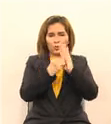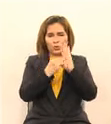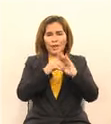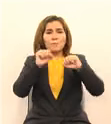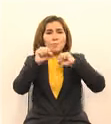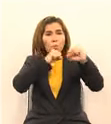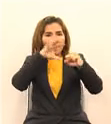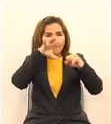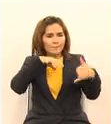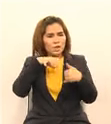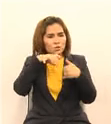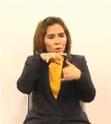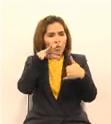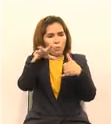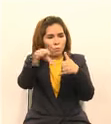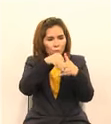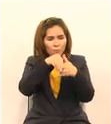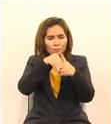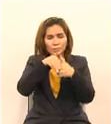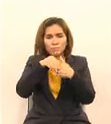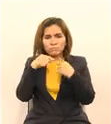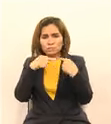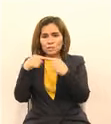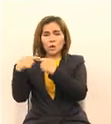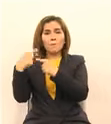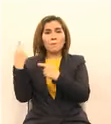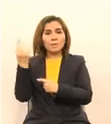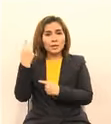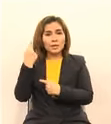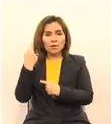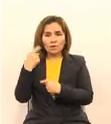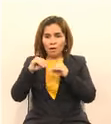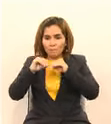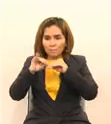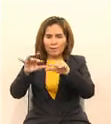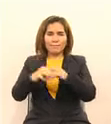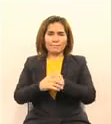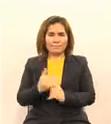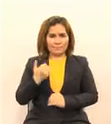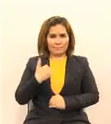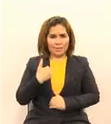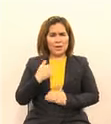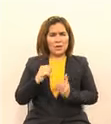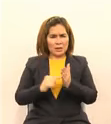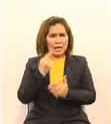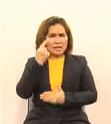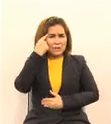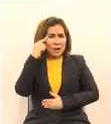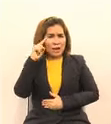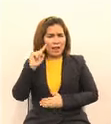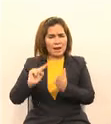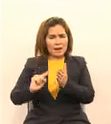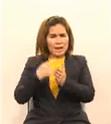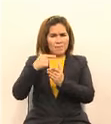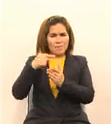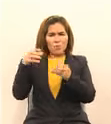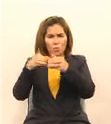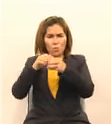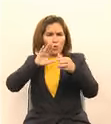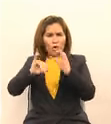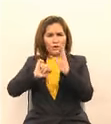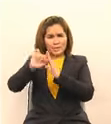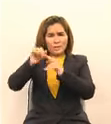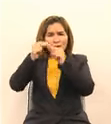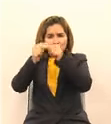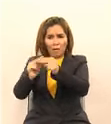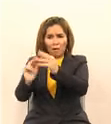พมหานครนะครับแล้วก็ไปโยงกันในพื้นที่ทีแรกเราคิดว่าสถานบันเทิงในเชียงใหม่เป็นอีกกลุ่มหนึ่งนะครับ